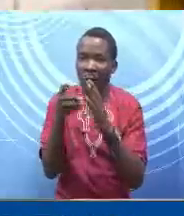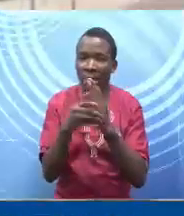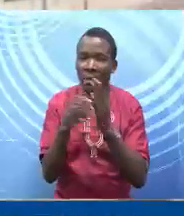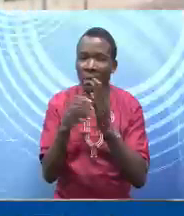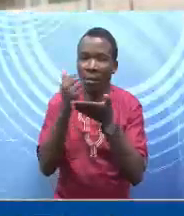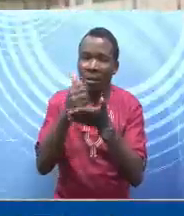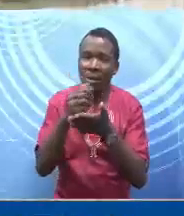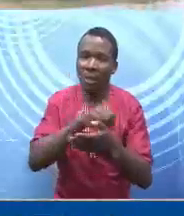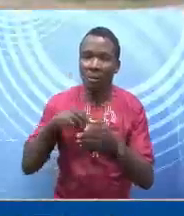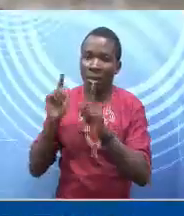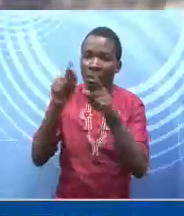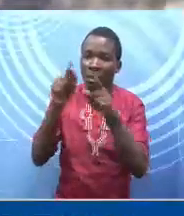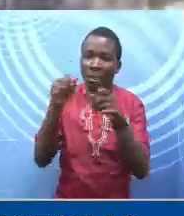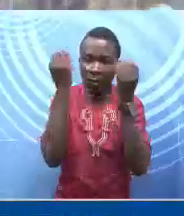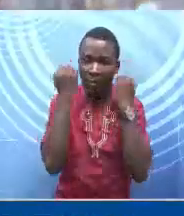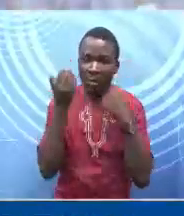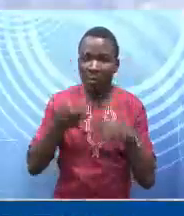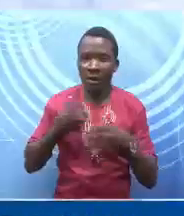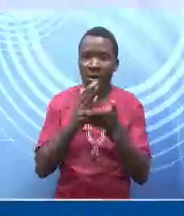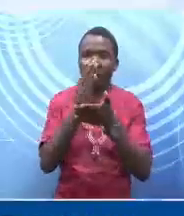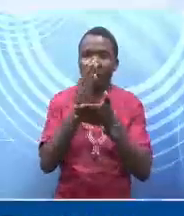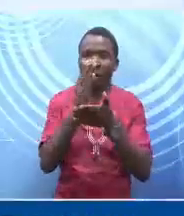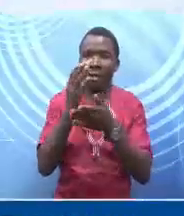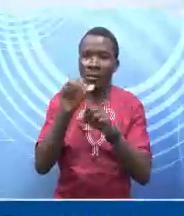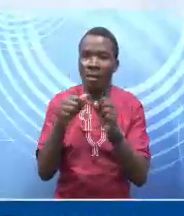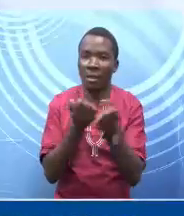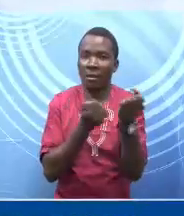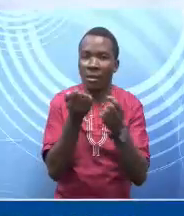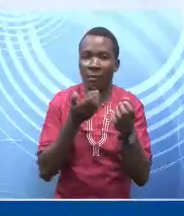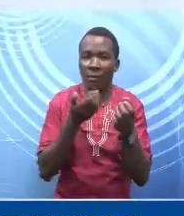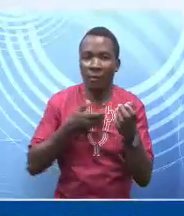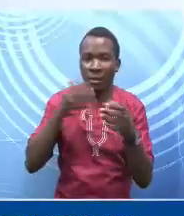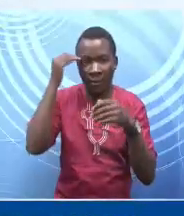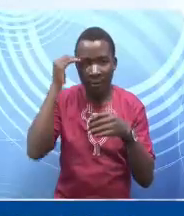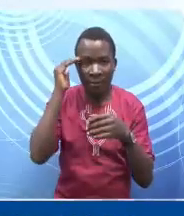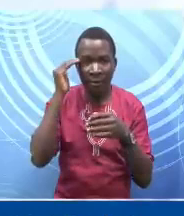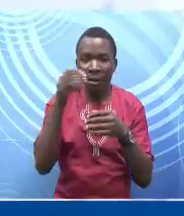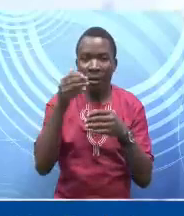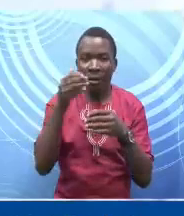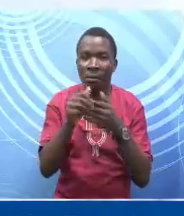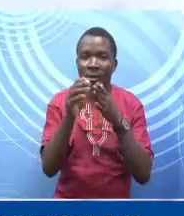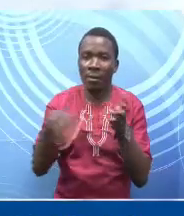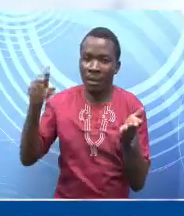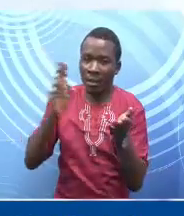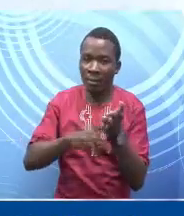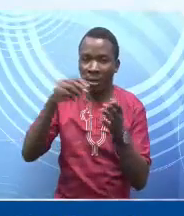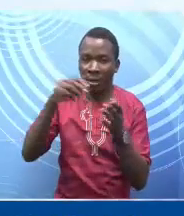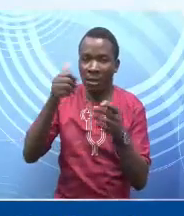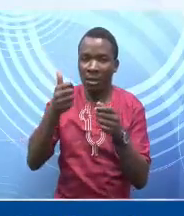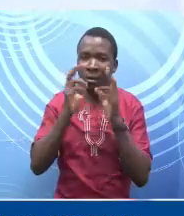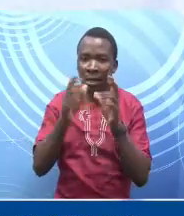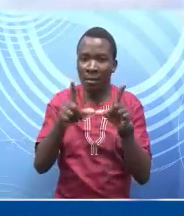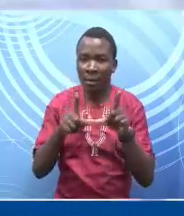akagana inkiko zibifitiye ubushobozi. Kubirebana no kuba atwara imodoka kandi bivuga ko yaba afite uburwayi bwo mu mutwe uyu muyobozi yashimangiye ko bo bareba